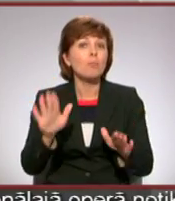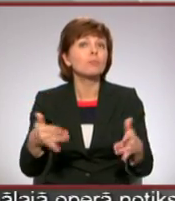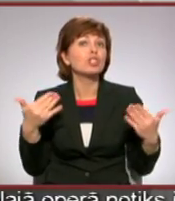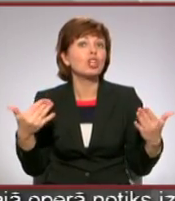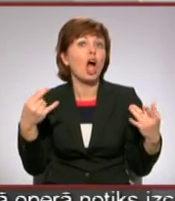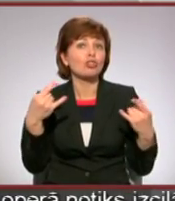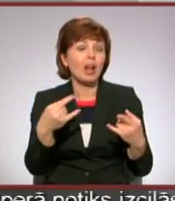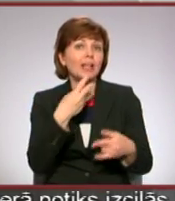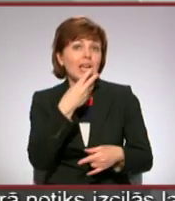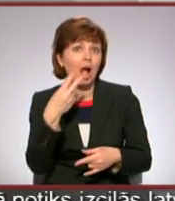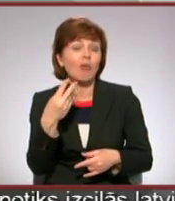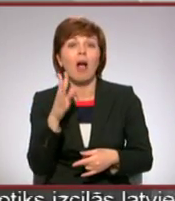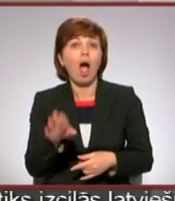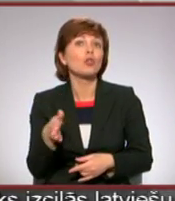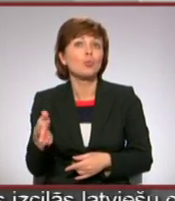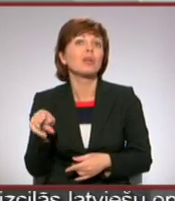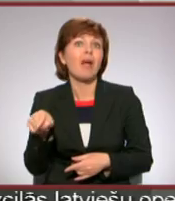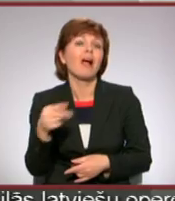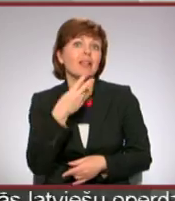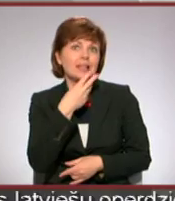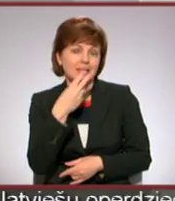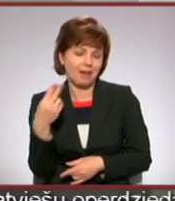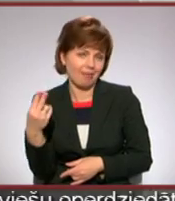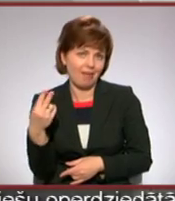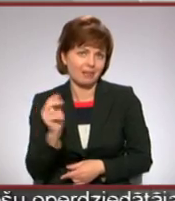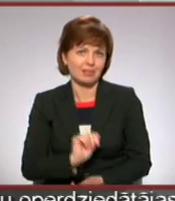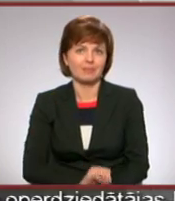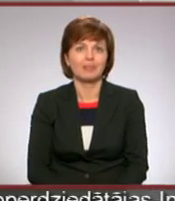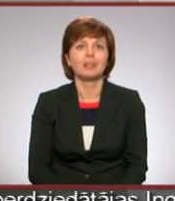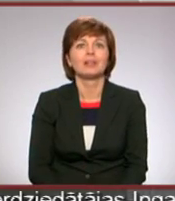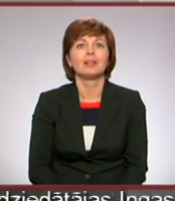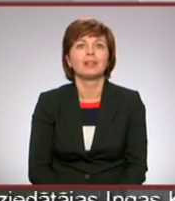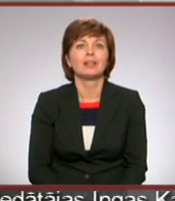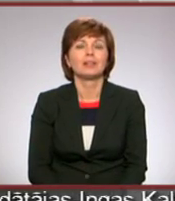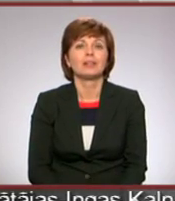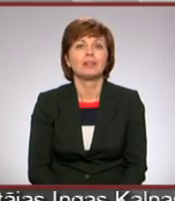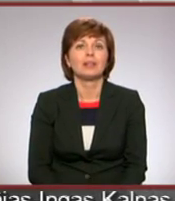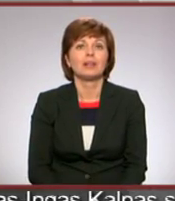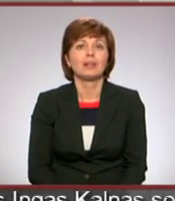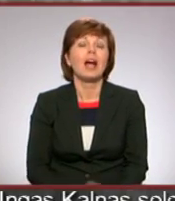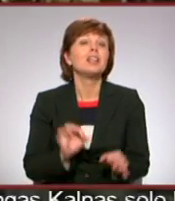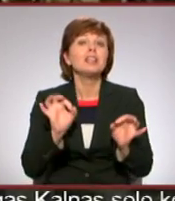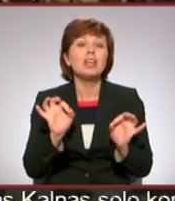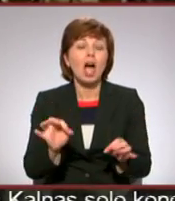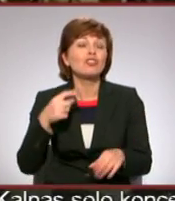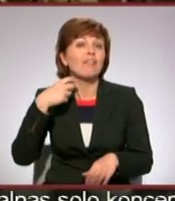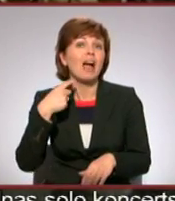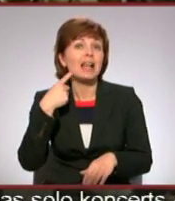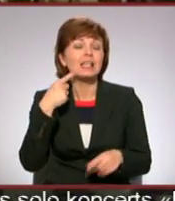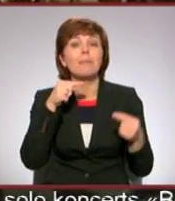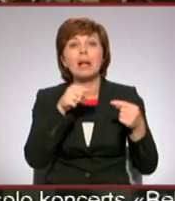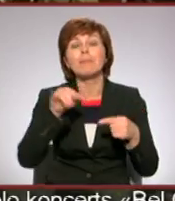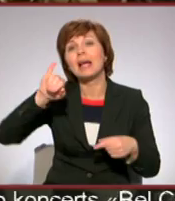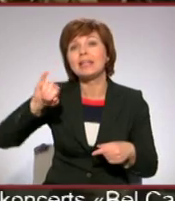tur šobrīd izskatās. Tiks pasniegts, ja tā var teikt, diva ranga. Tieši šobrīd vecrīgā iepratīma